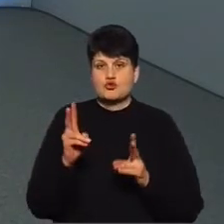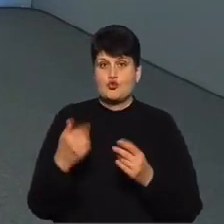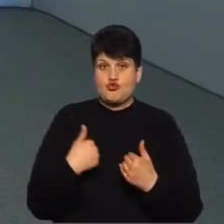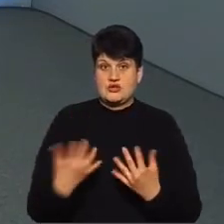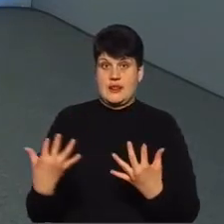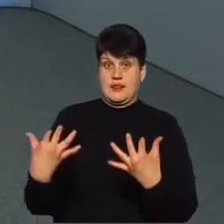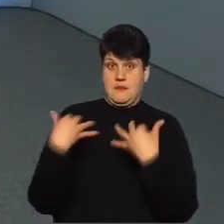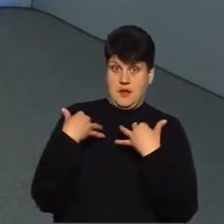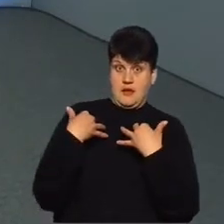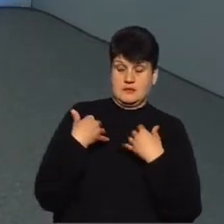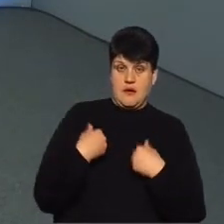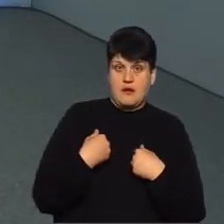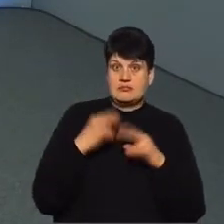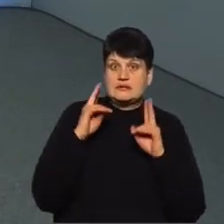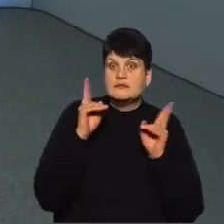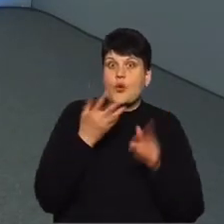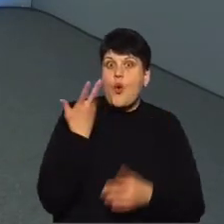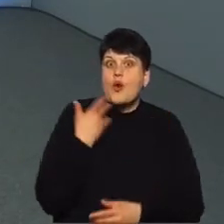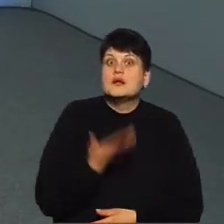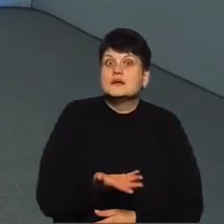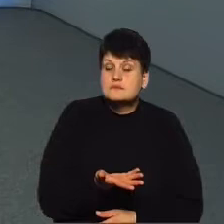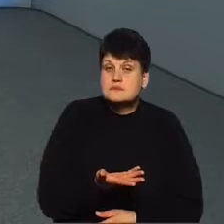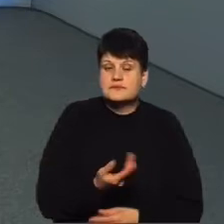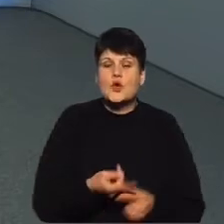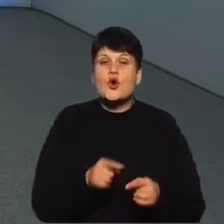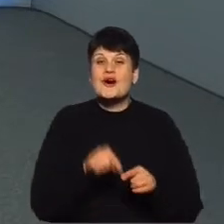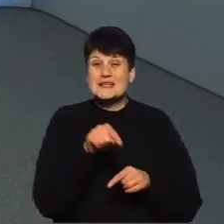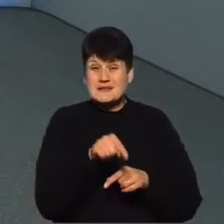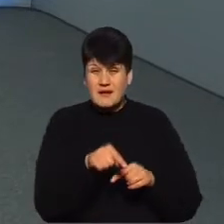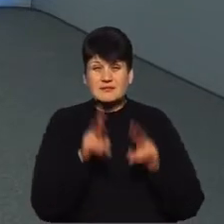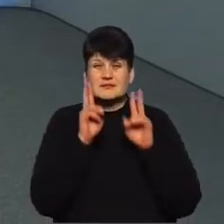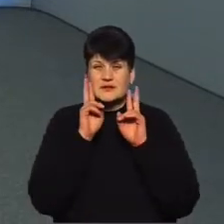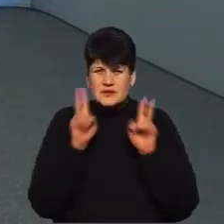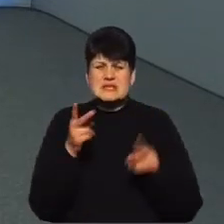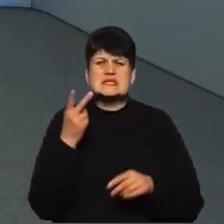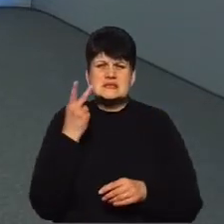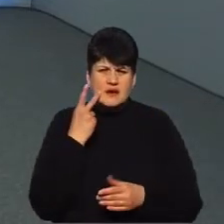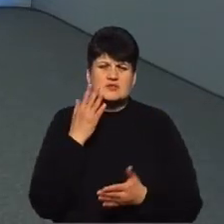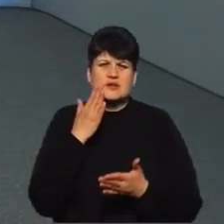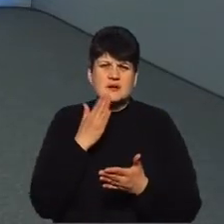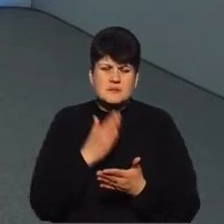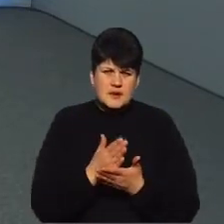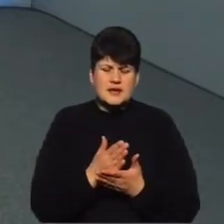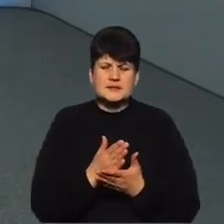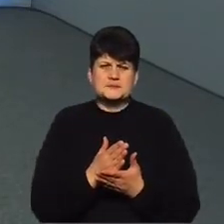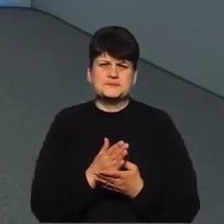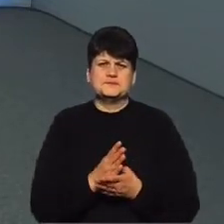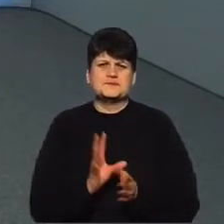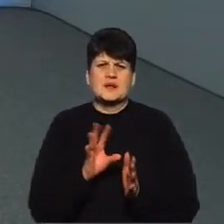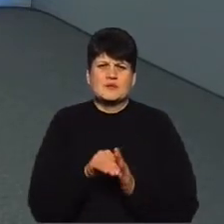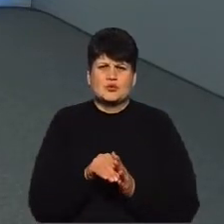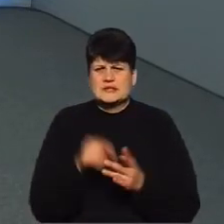але невідомо коли. Так? І ця невідомість завжди має тенденцію заповнюватись навіть якимись